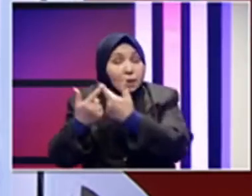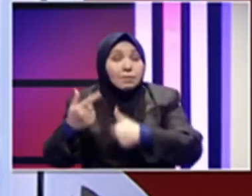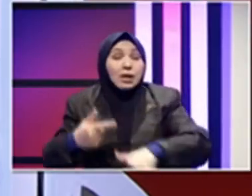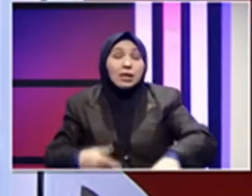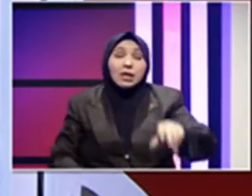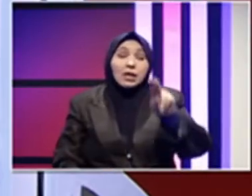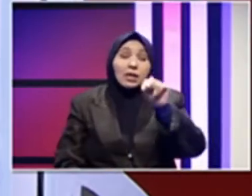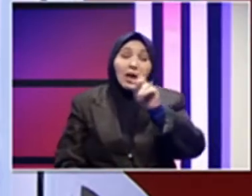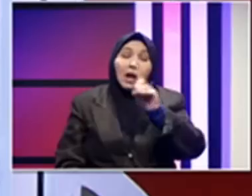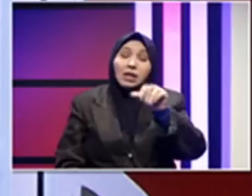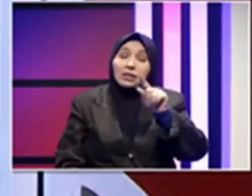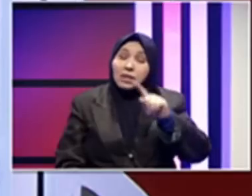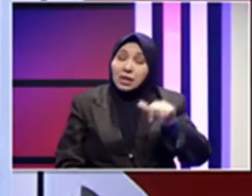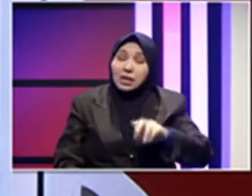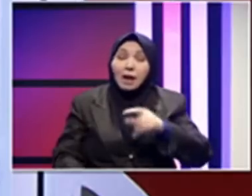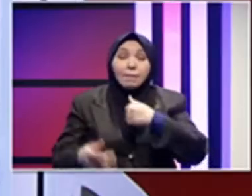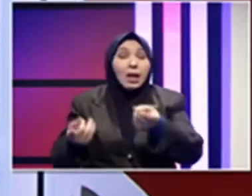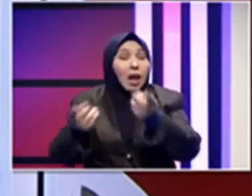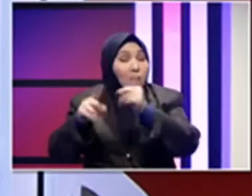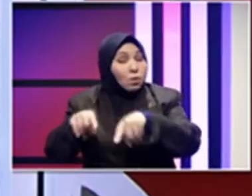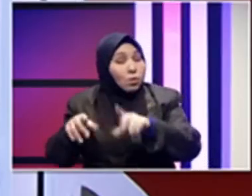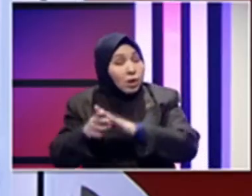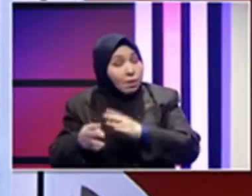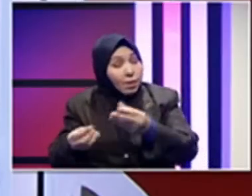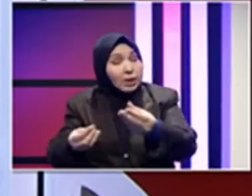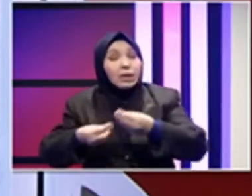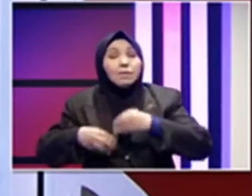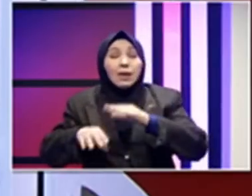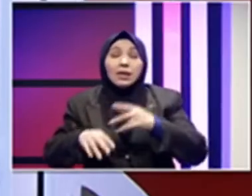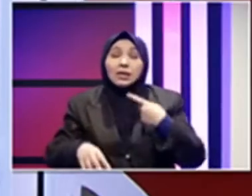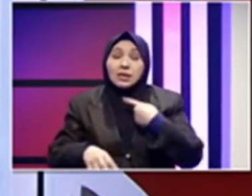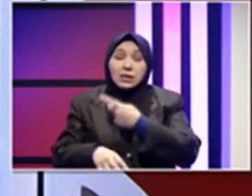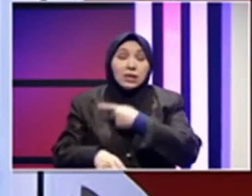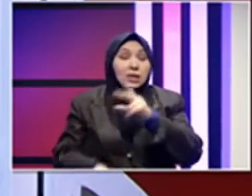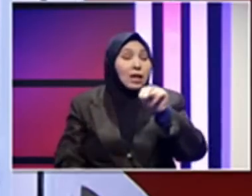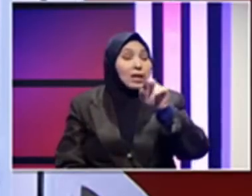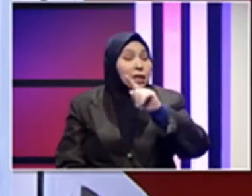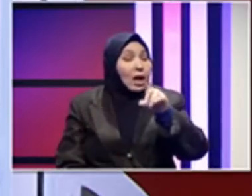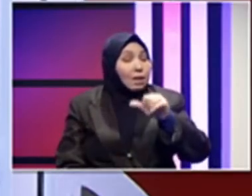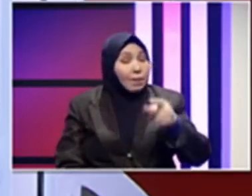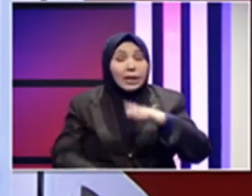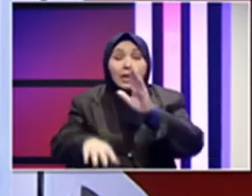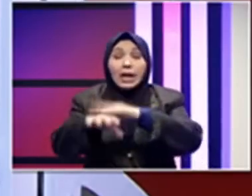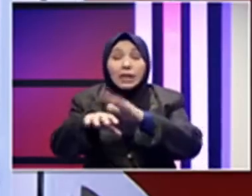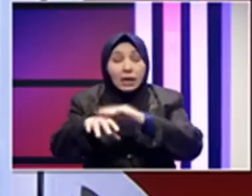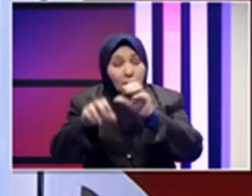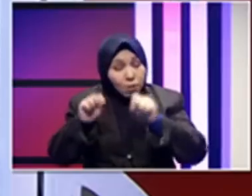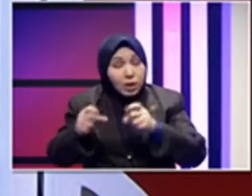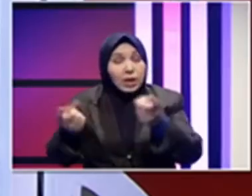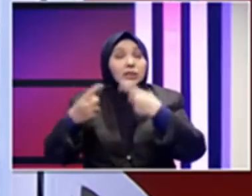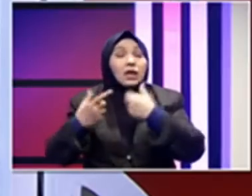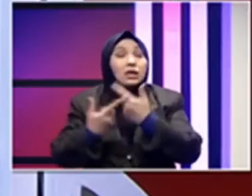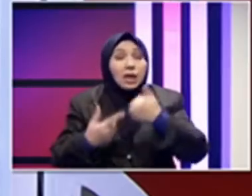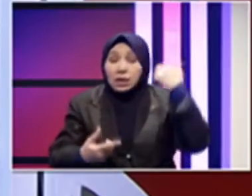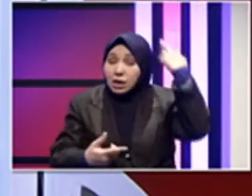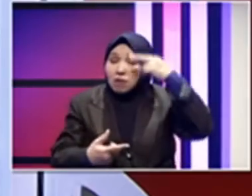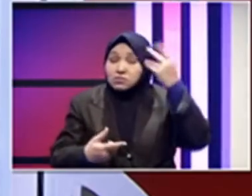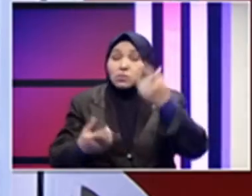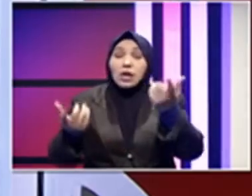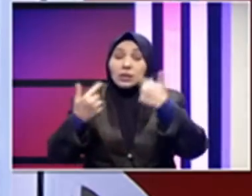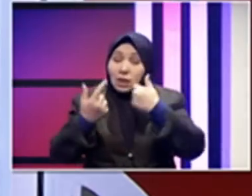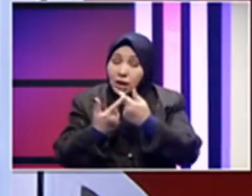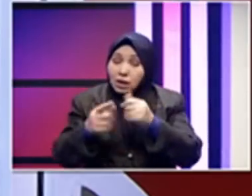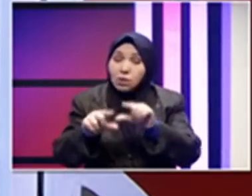nazir yang berlaku, yang Allah berikan kepada kita. Dan nazir ini, peringatan ini, kadang-kadang dia boleh datang daripada Rasul, datang daripada